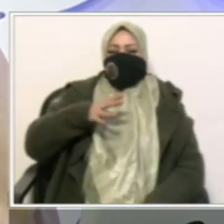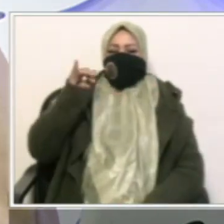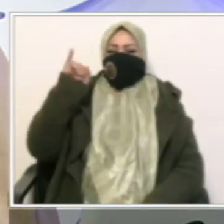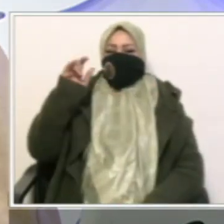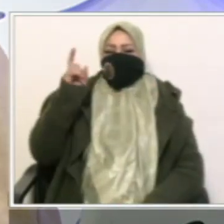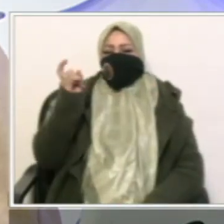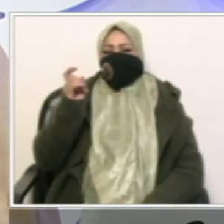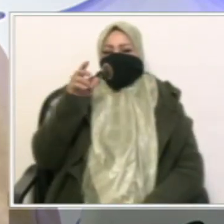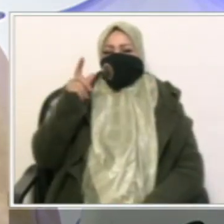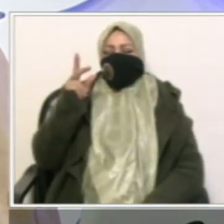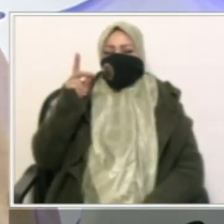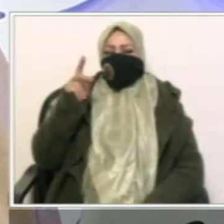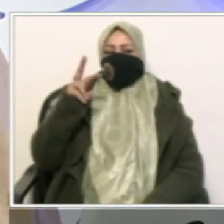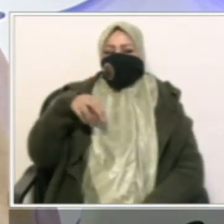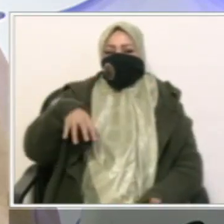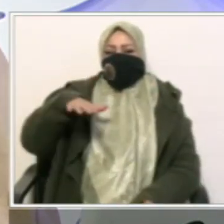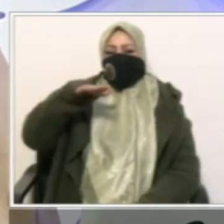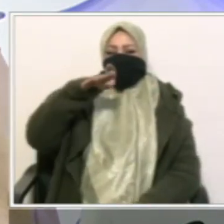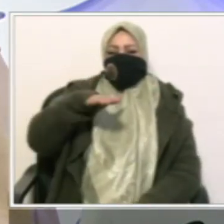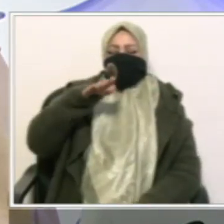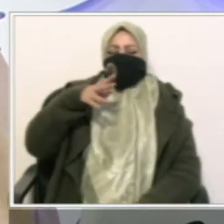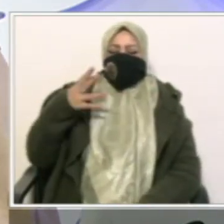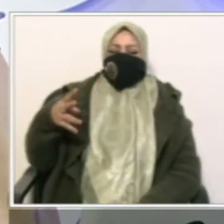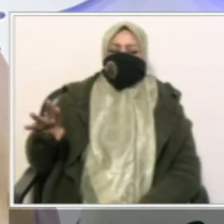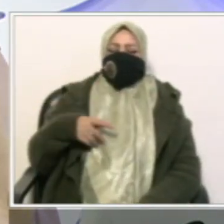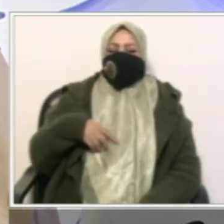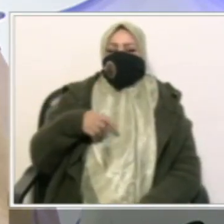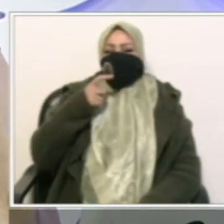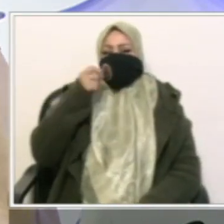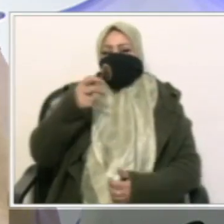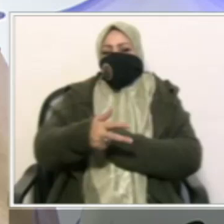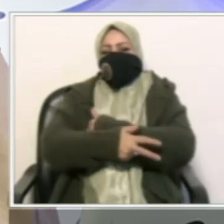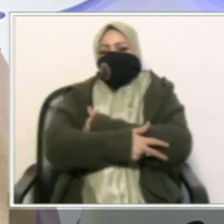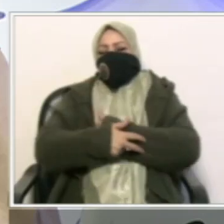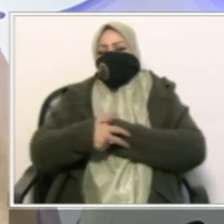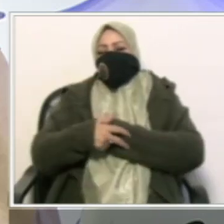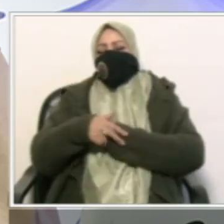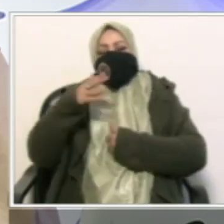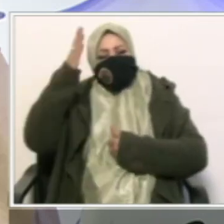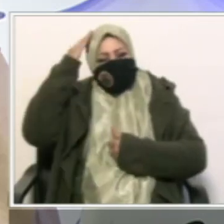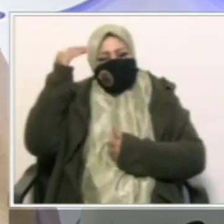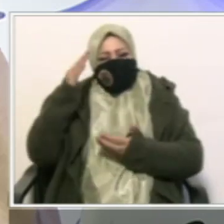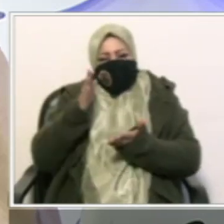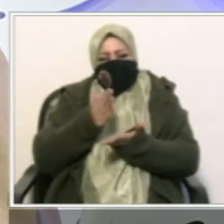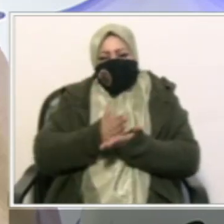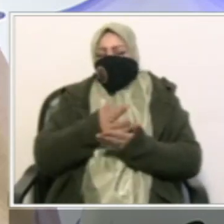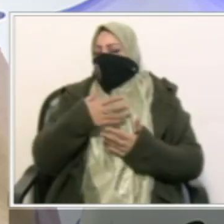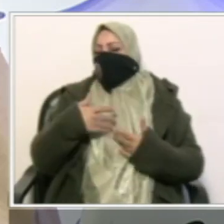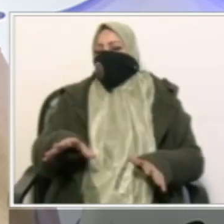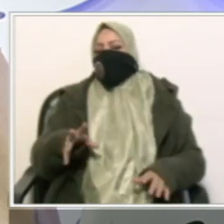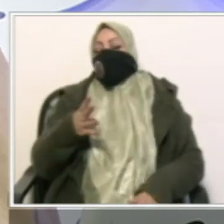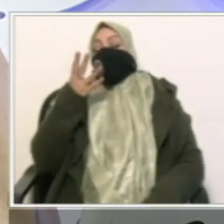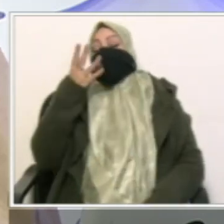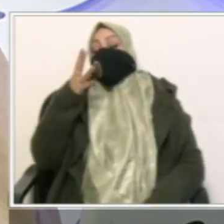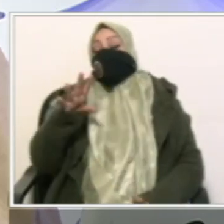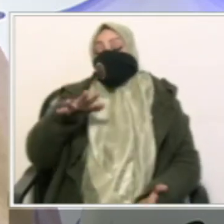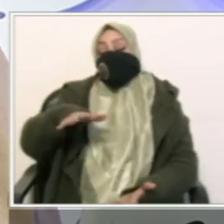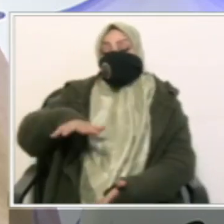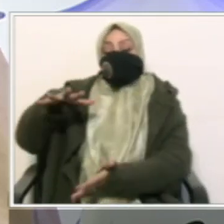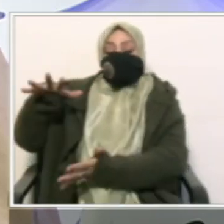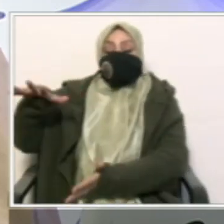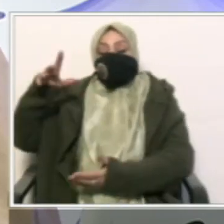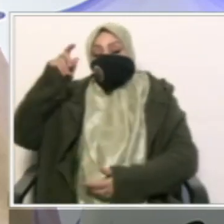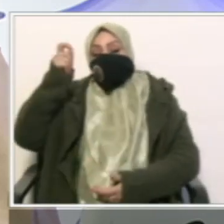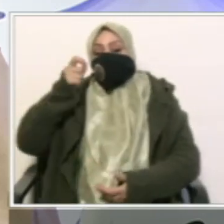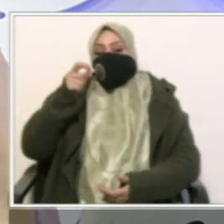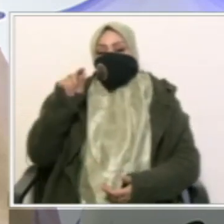فخلاص تجب فيه الزكاة، ولو خرج الزيت قليلا، ولو خرج الزيت قليلا تخرج. إن كنت